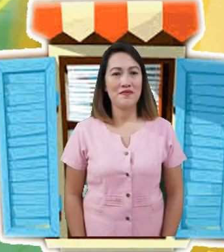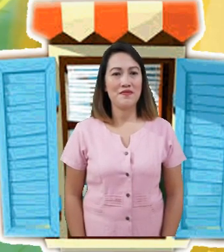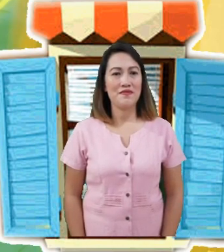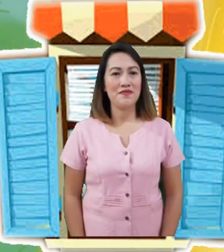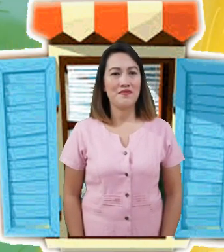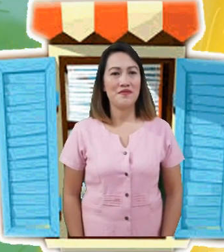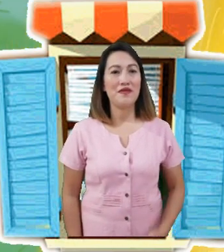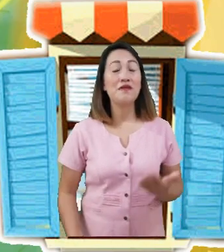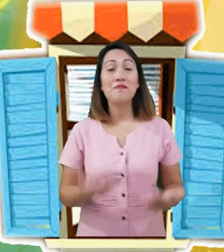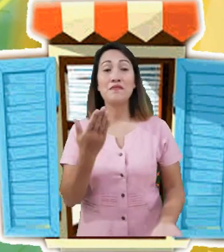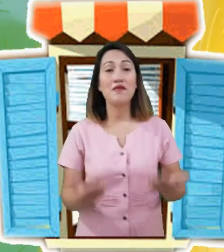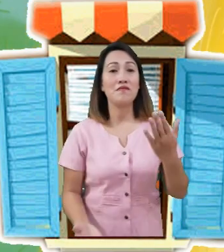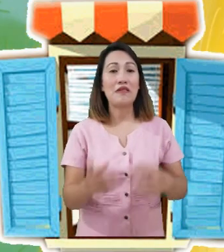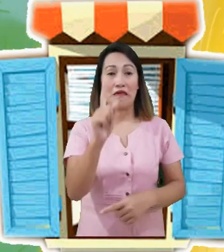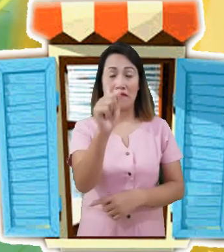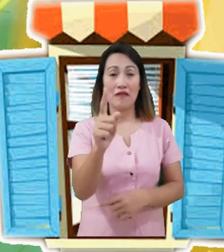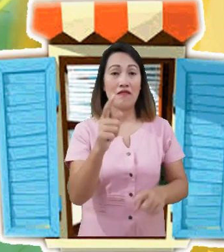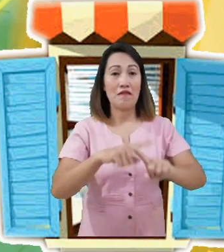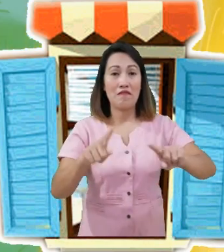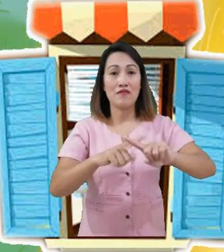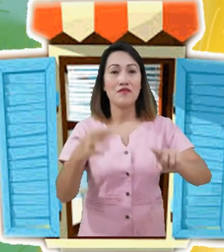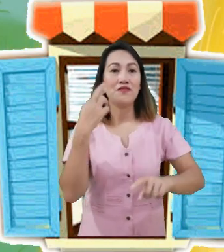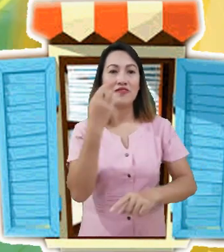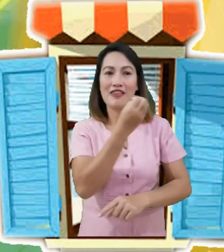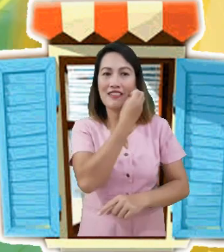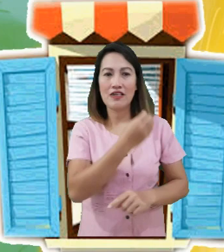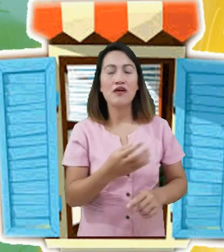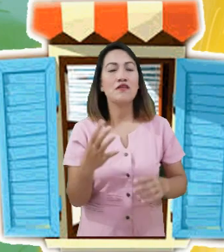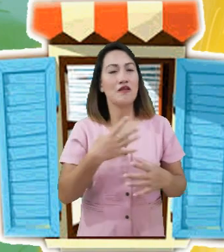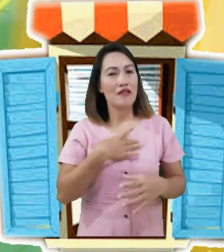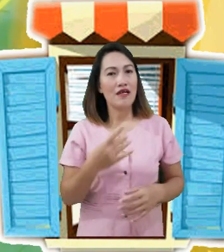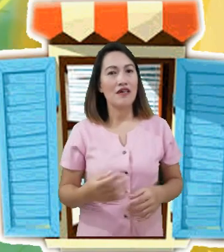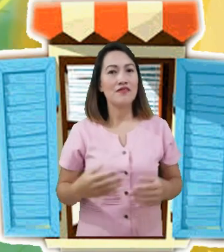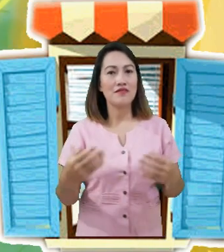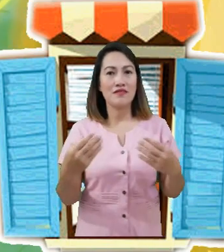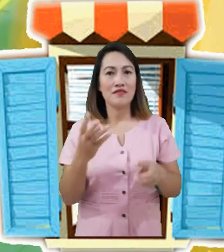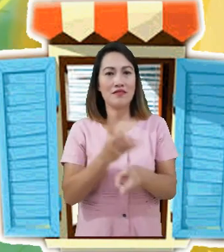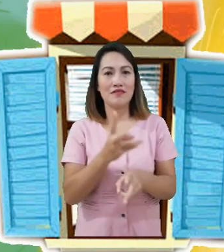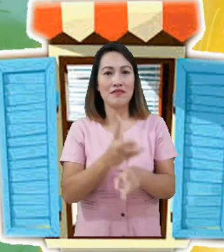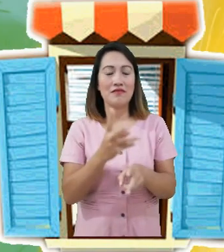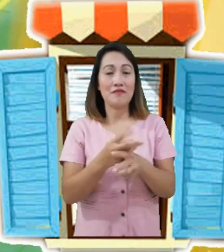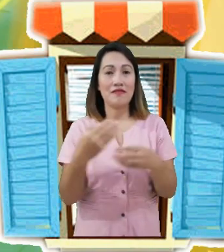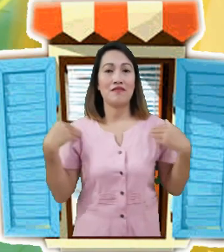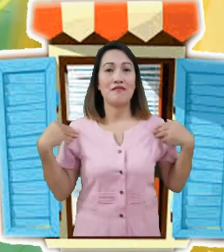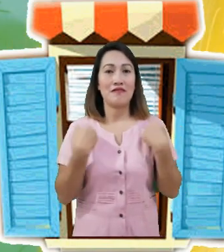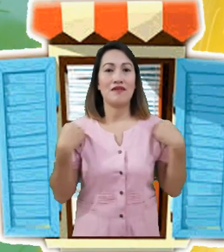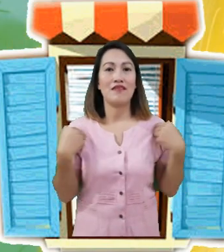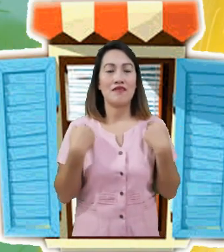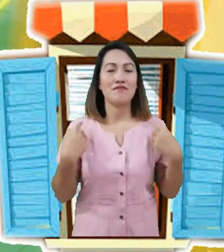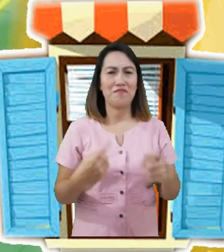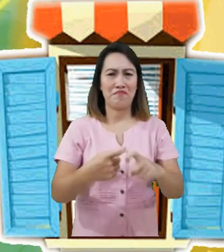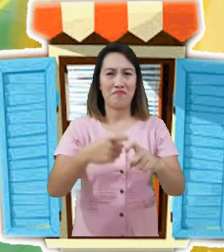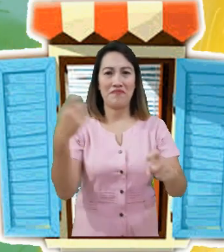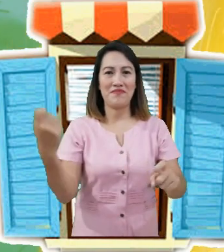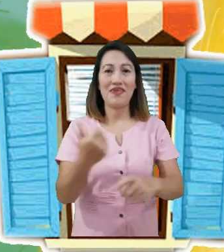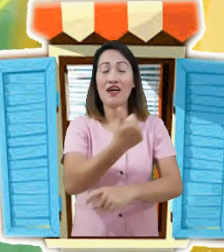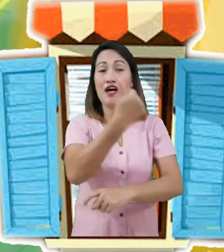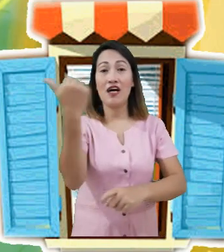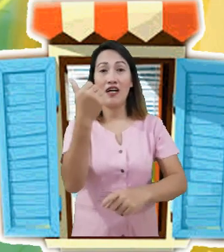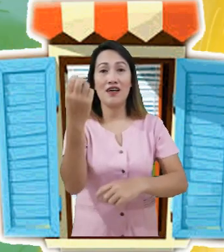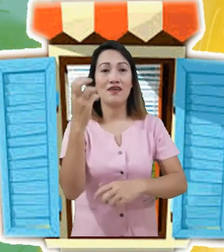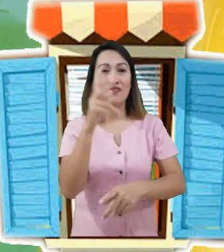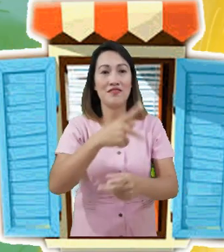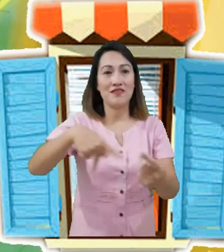Baka isa pang kakaiba kay Rosario ay mahilig siyang mag-alaga ng mga hayop na nagmula pa sa ibang planeta na may kakaibang